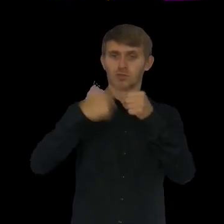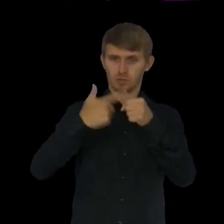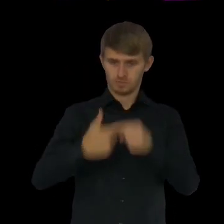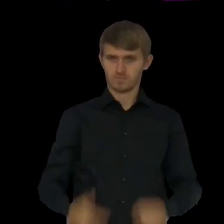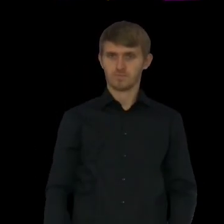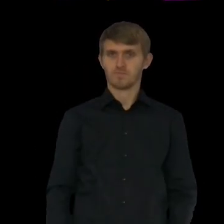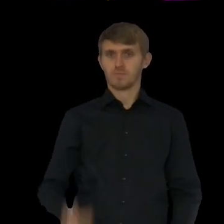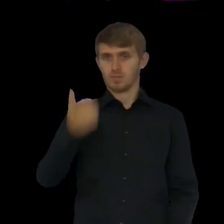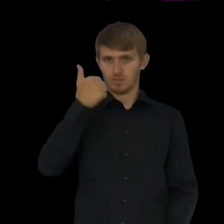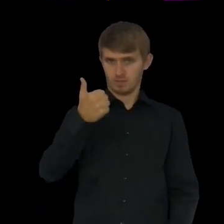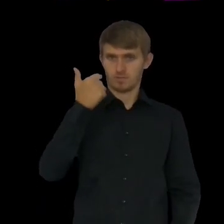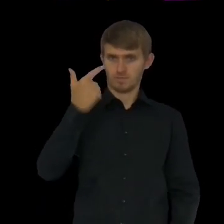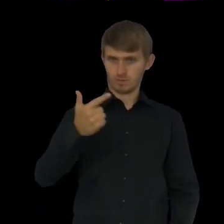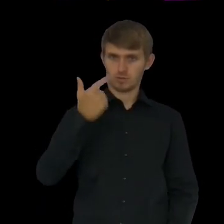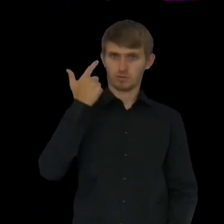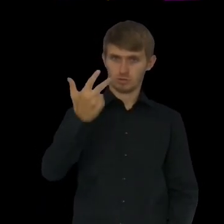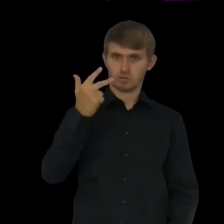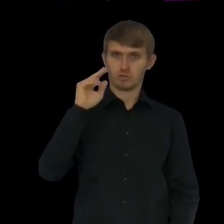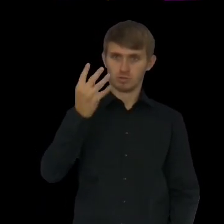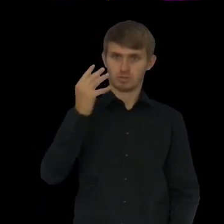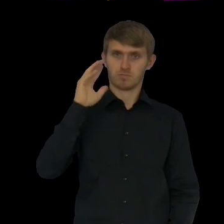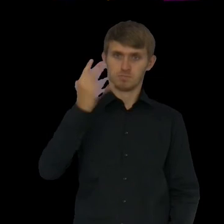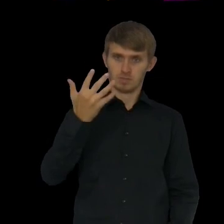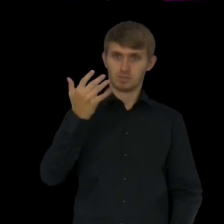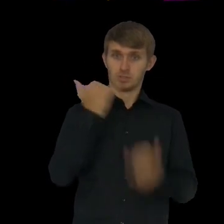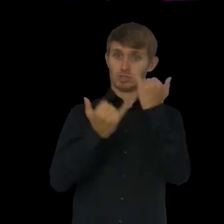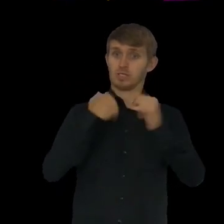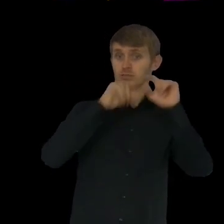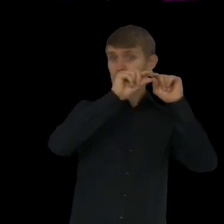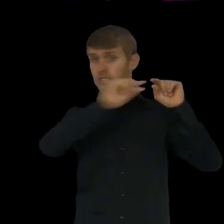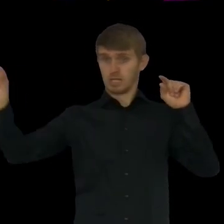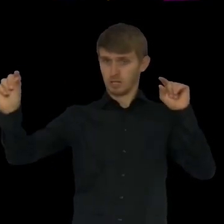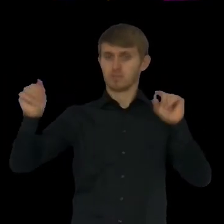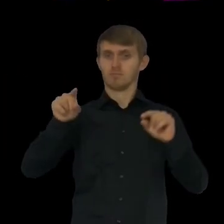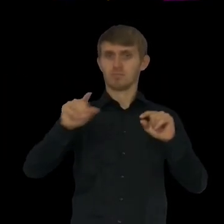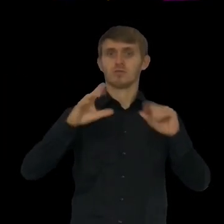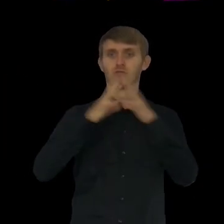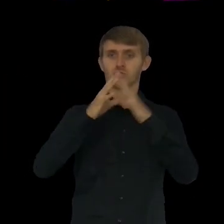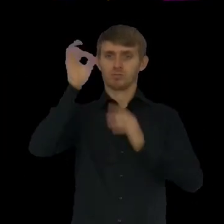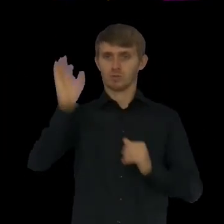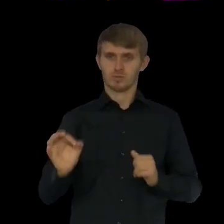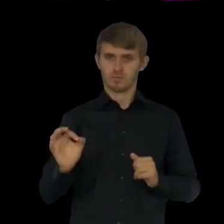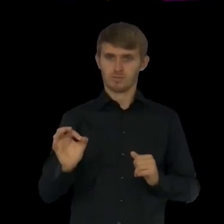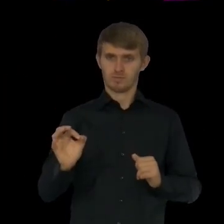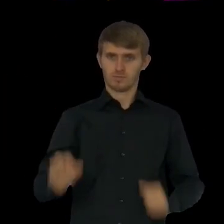trzy cztery i za cieniuje cały rząd to będzie 10 procent